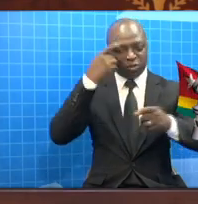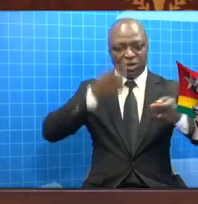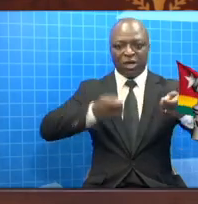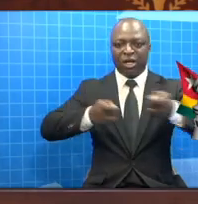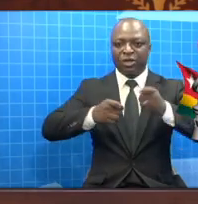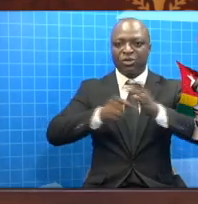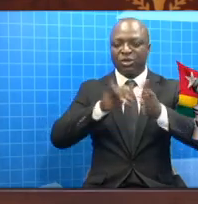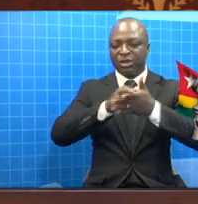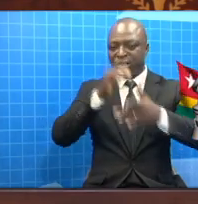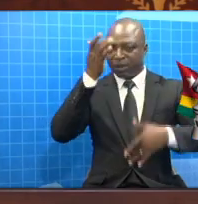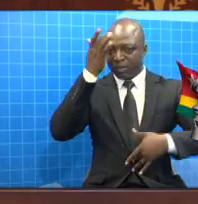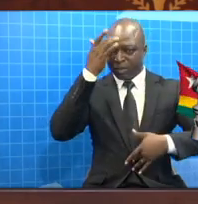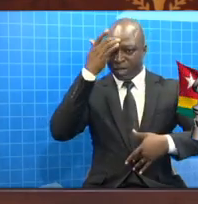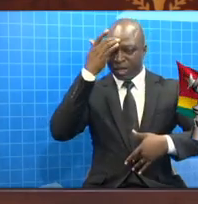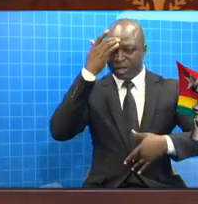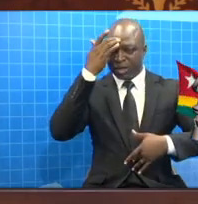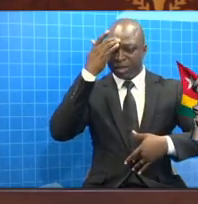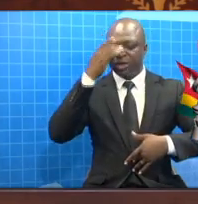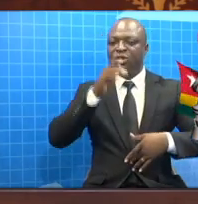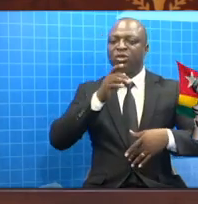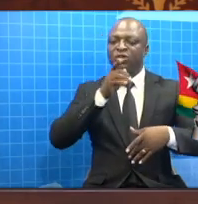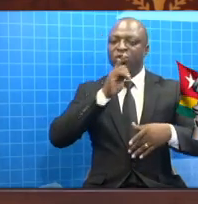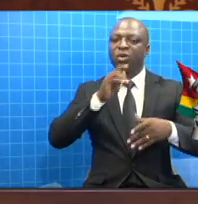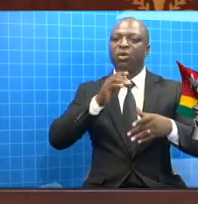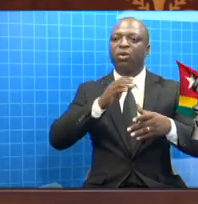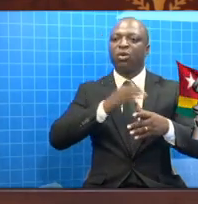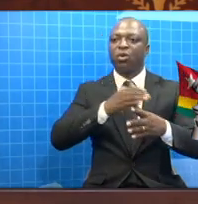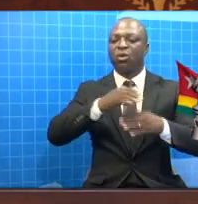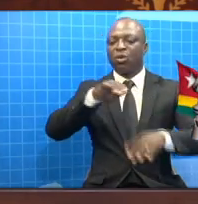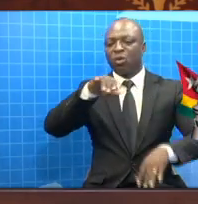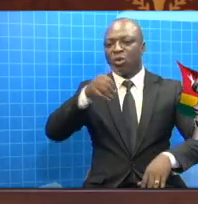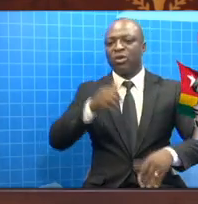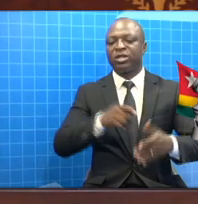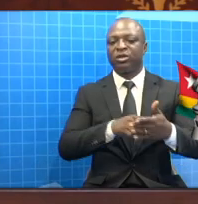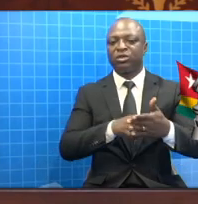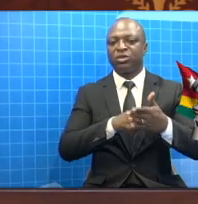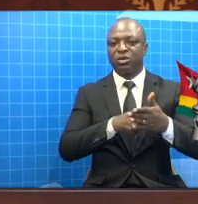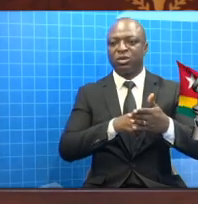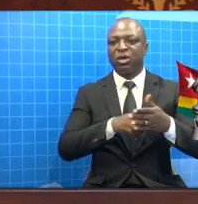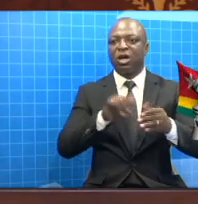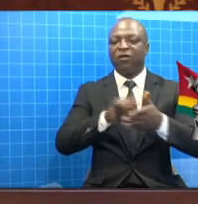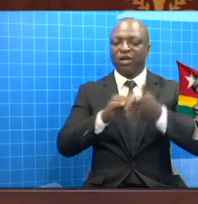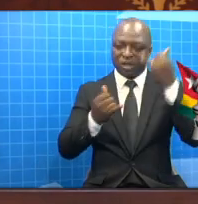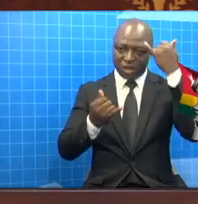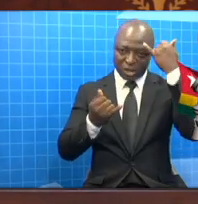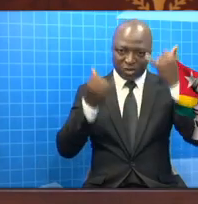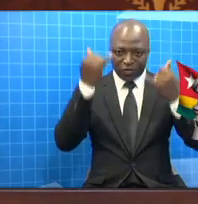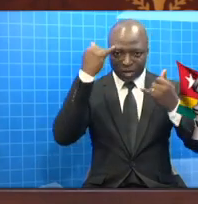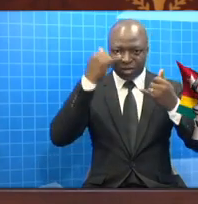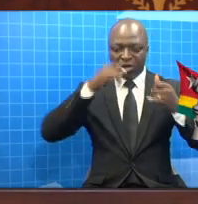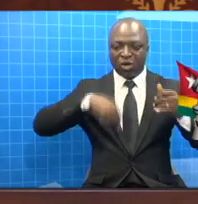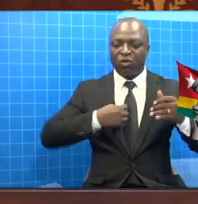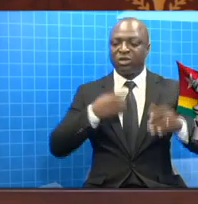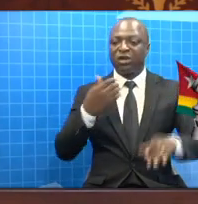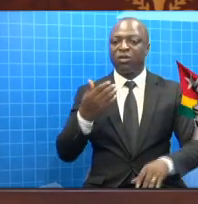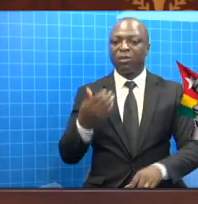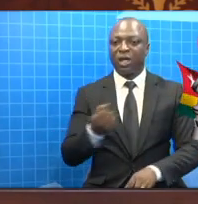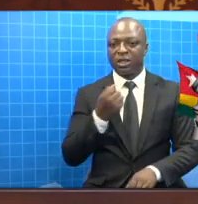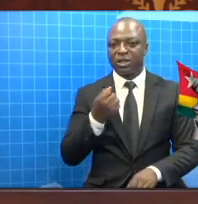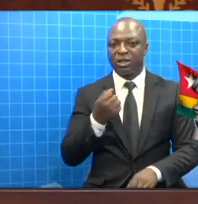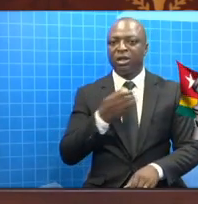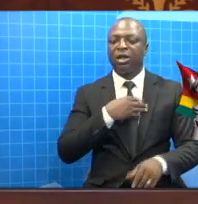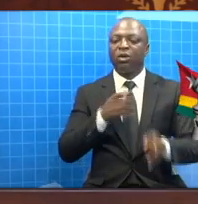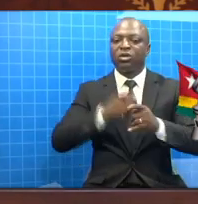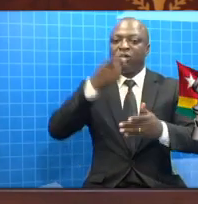de la pandémie sont aussi dues aux mesures innovantes que nous avons prises et